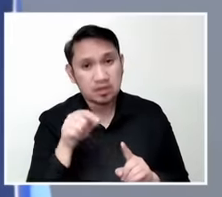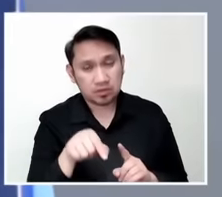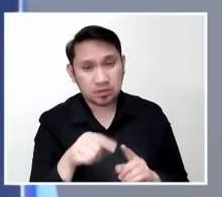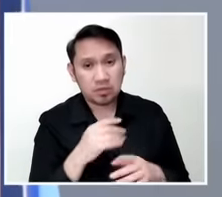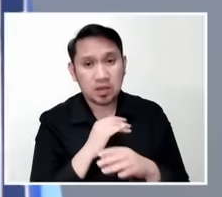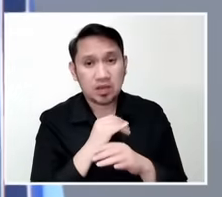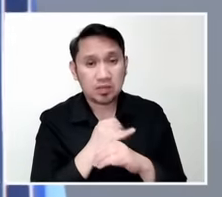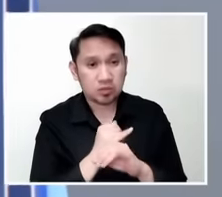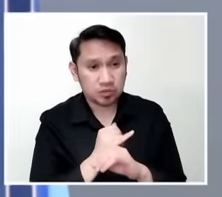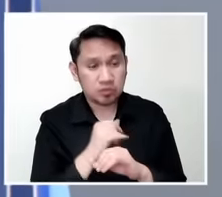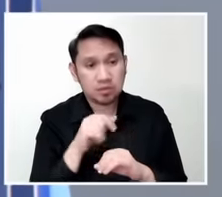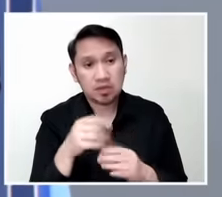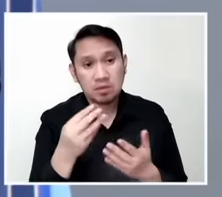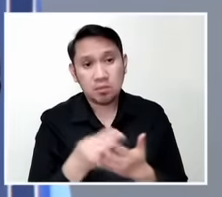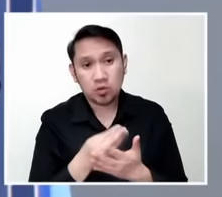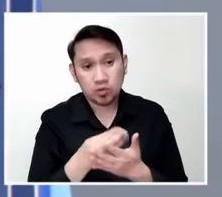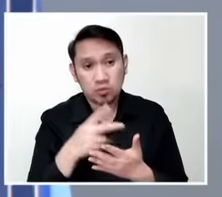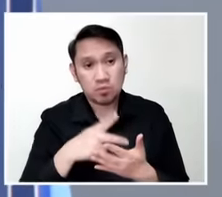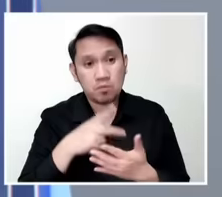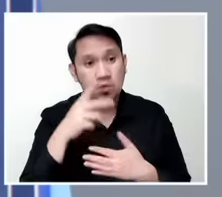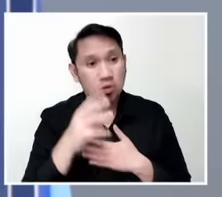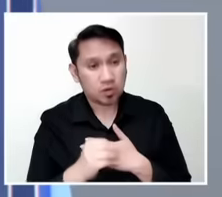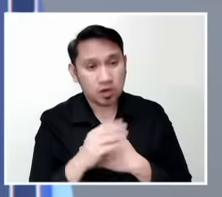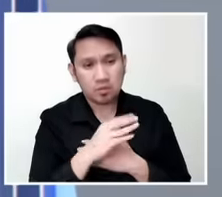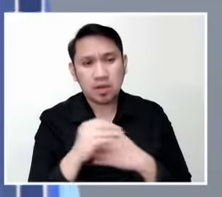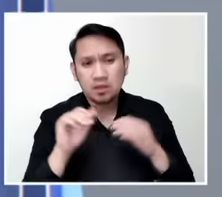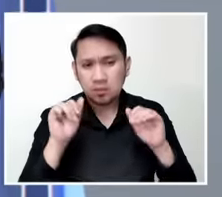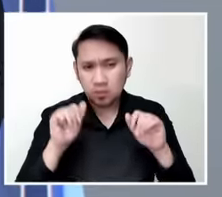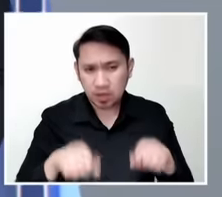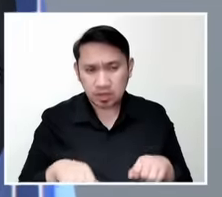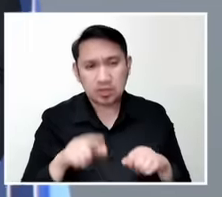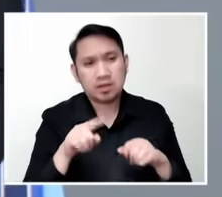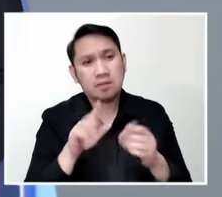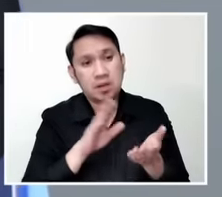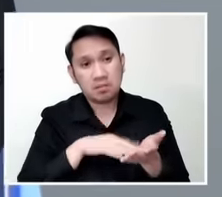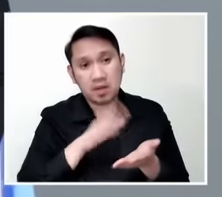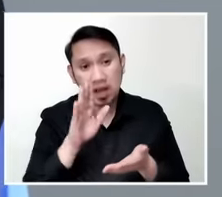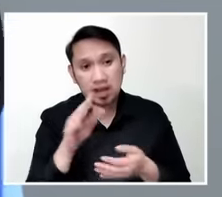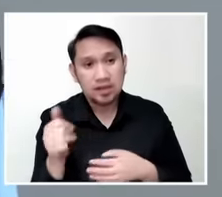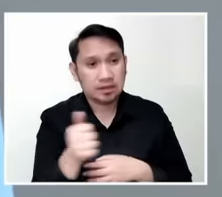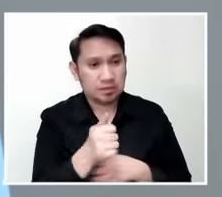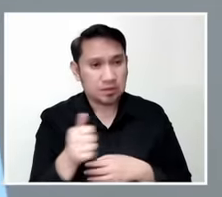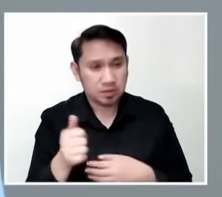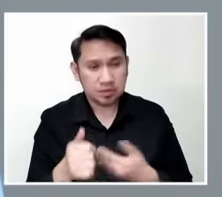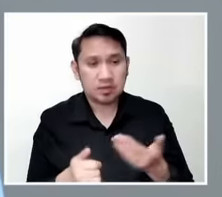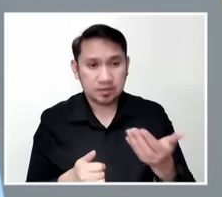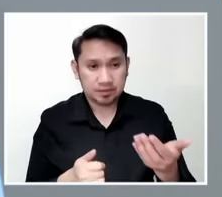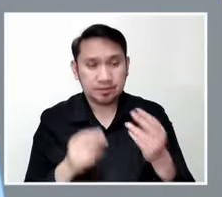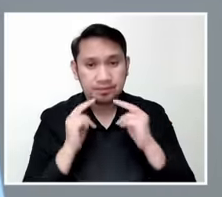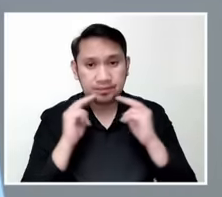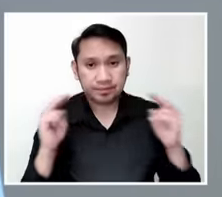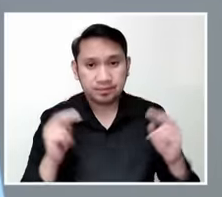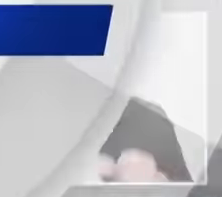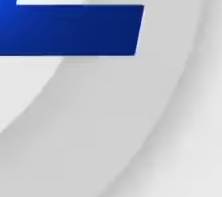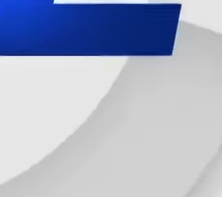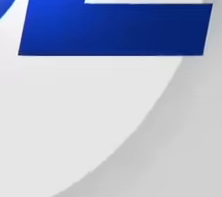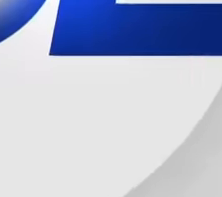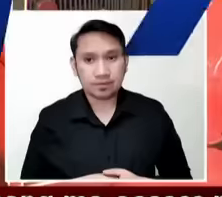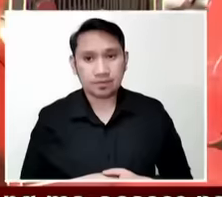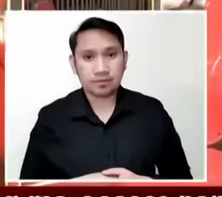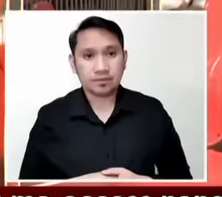jeepney modernization kasama na ang umano'y posibleng pagtaas ng pasahe. Nagpapatrol, Andrea Tagines.